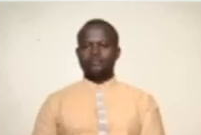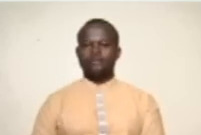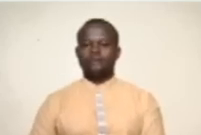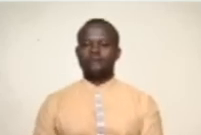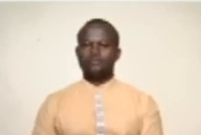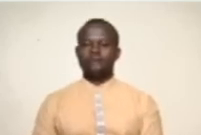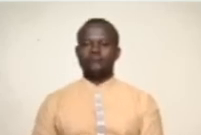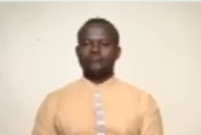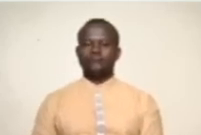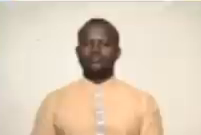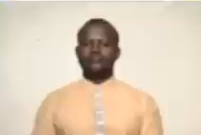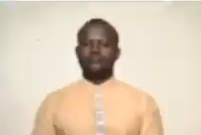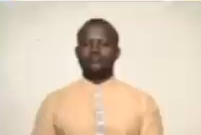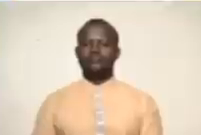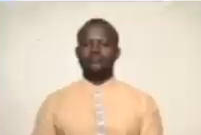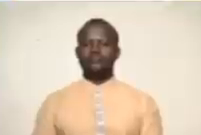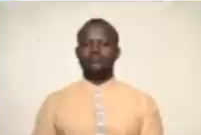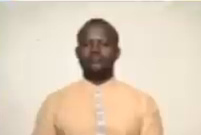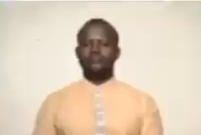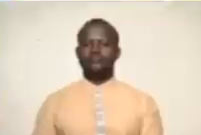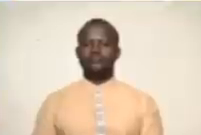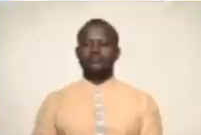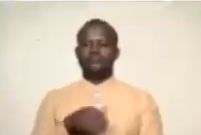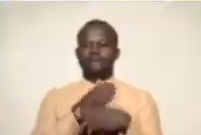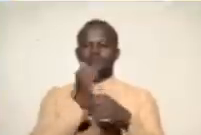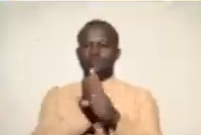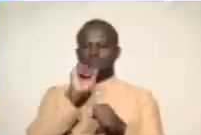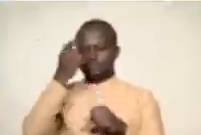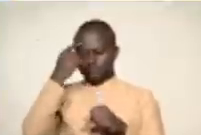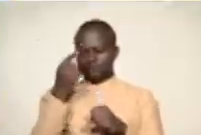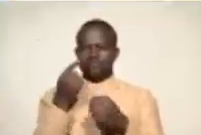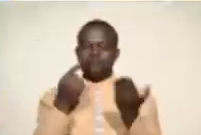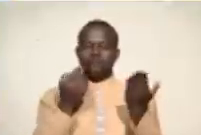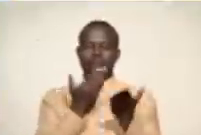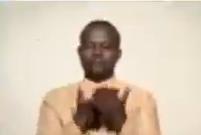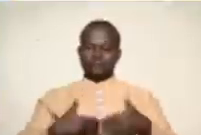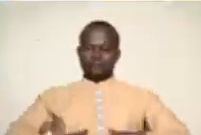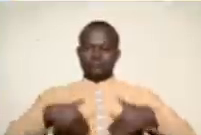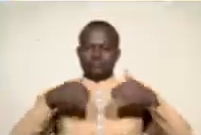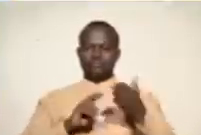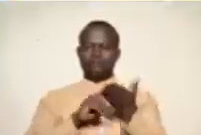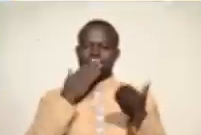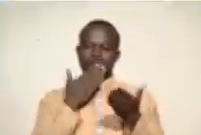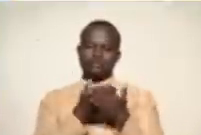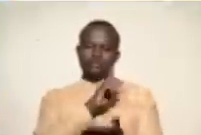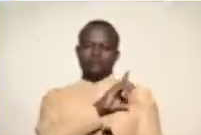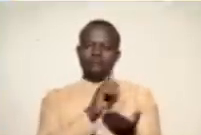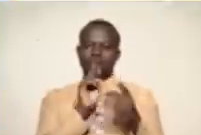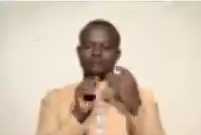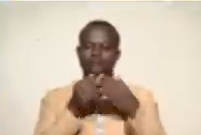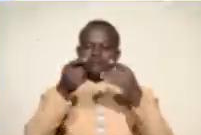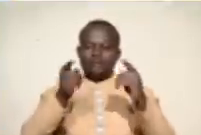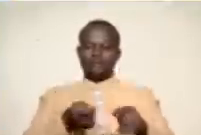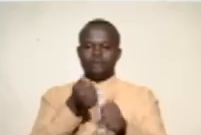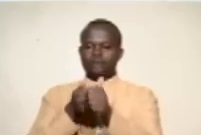Bosco mu mujyi wa Kigali. Minisiteri y'abakozi ba Leta n'umurimo irasaba urubyiruko kubyaza amahirwe aboneka muri